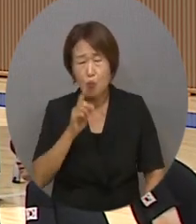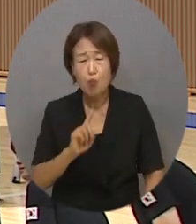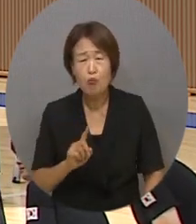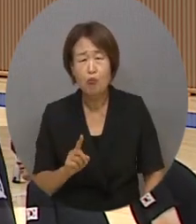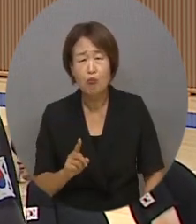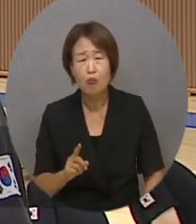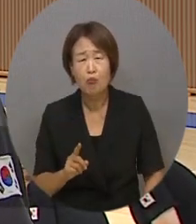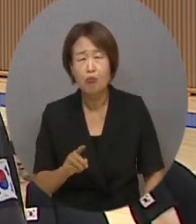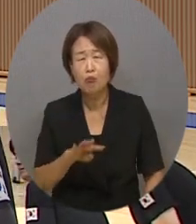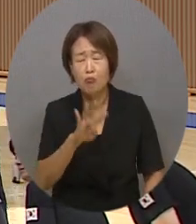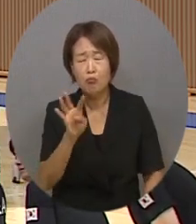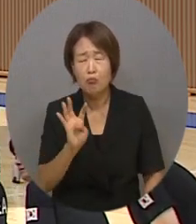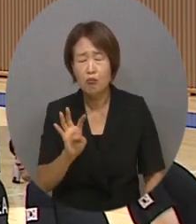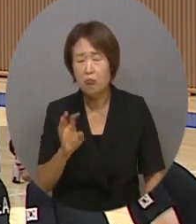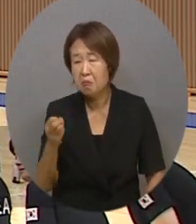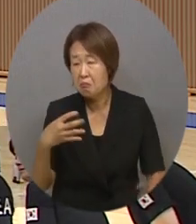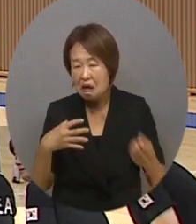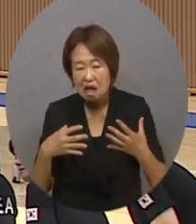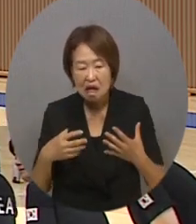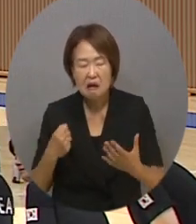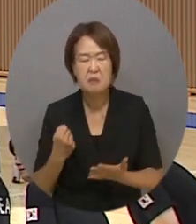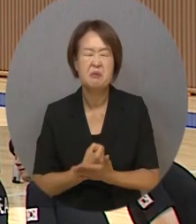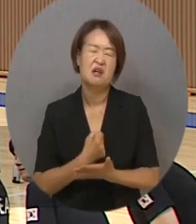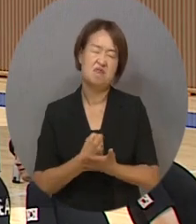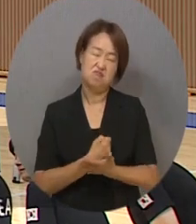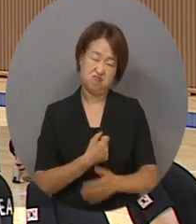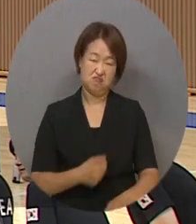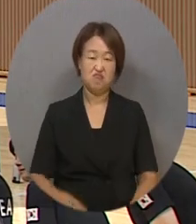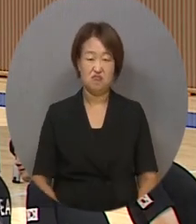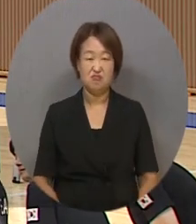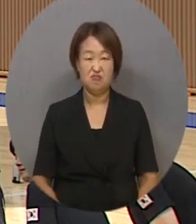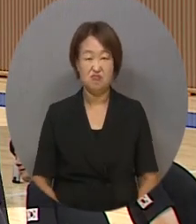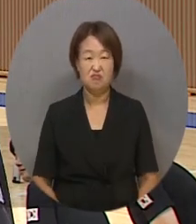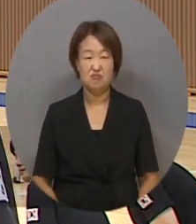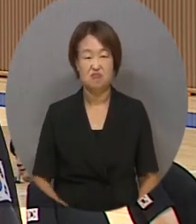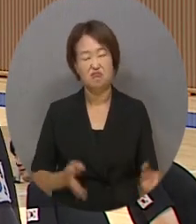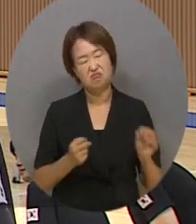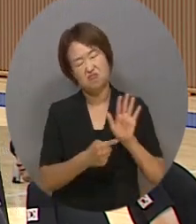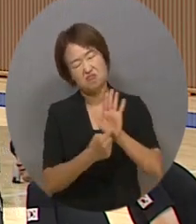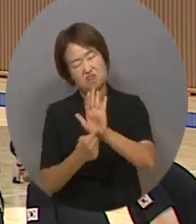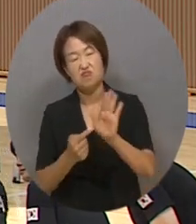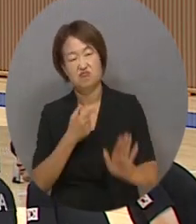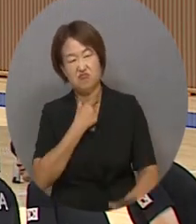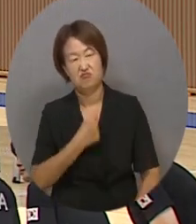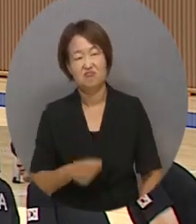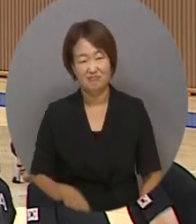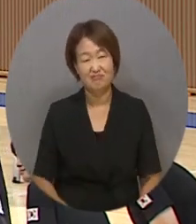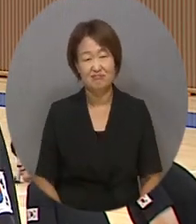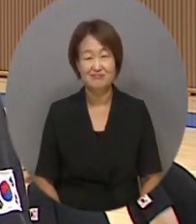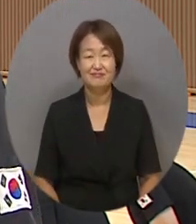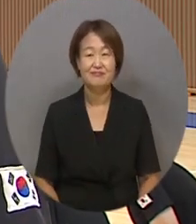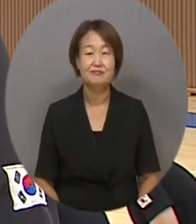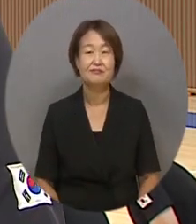먼저기 때문에 좀 아쉬운 면이 많이 있어요. 좀 많이 알려지면 좋겠고 네 그렇습니다.